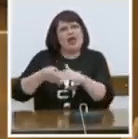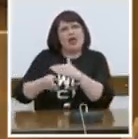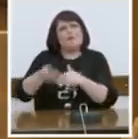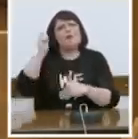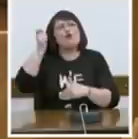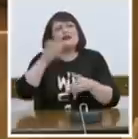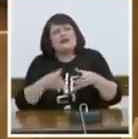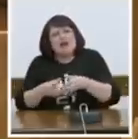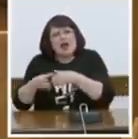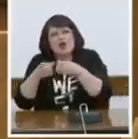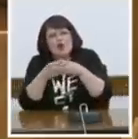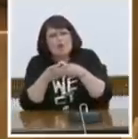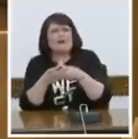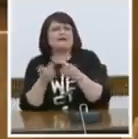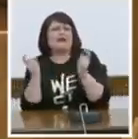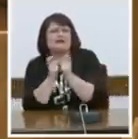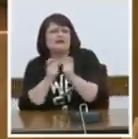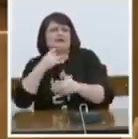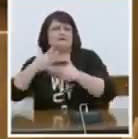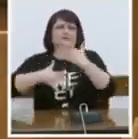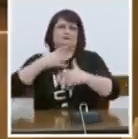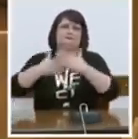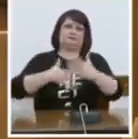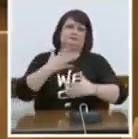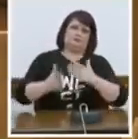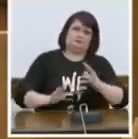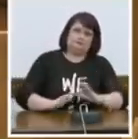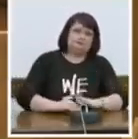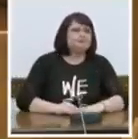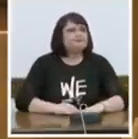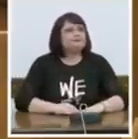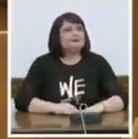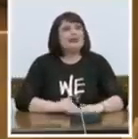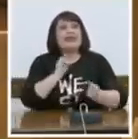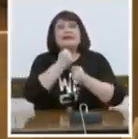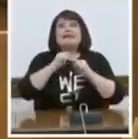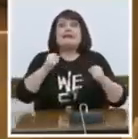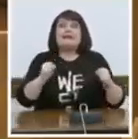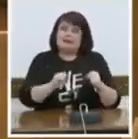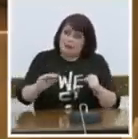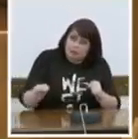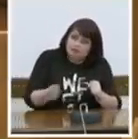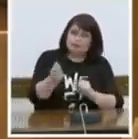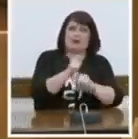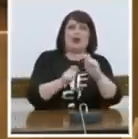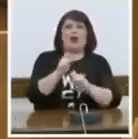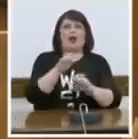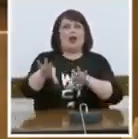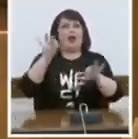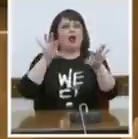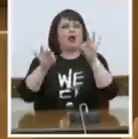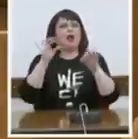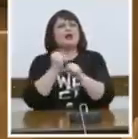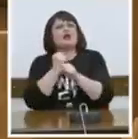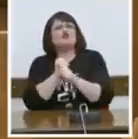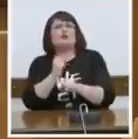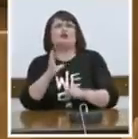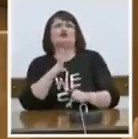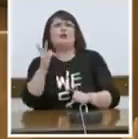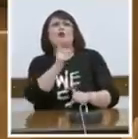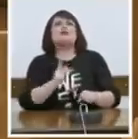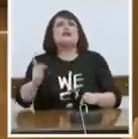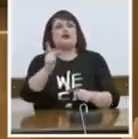χωρίς ίντριγκες. Ένα κίνημα μέσα από την κοινωνία, με ανθρώπους εργαζόμενους που